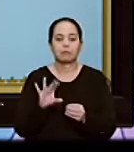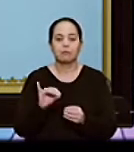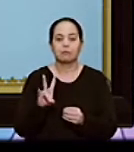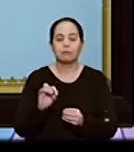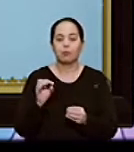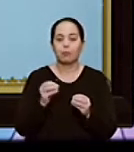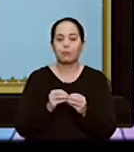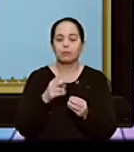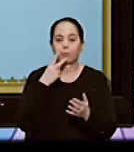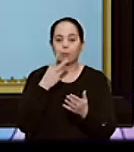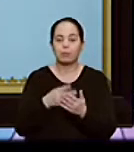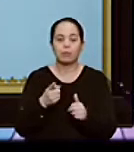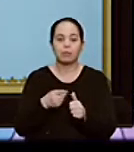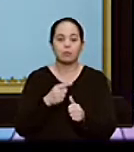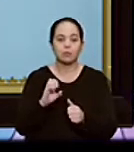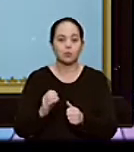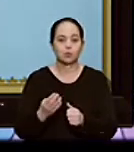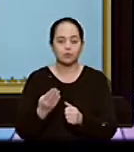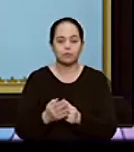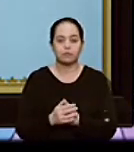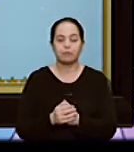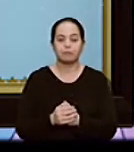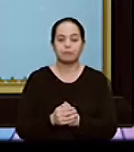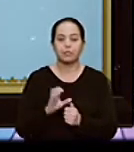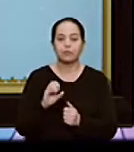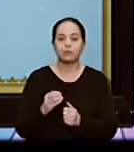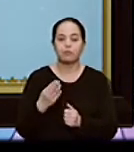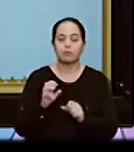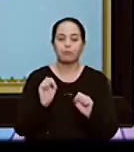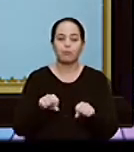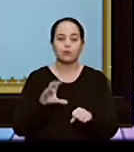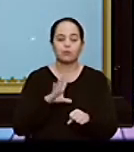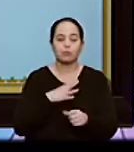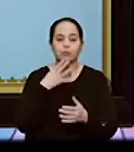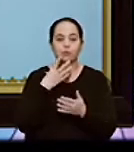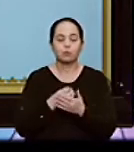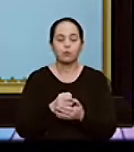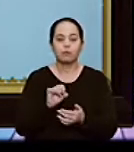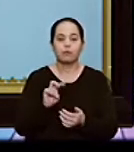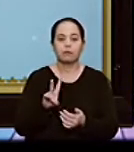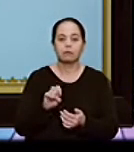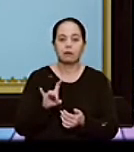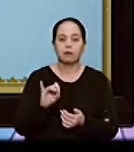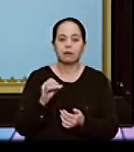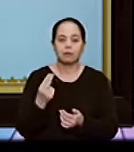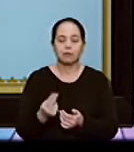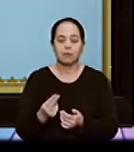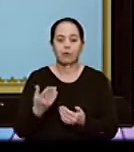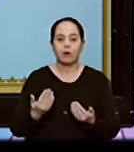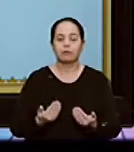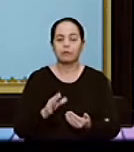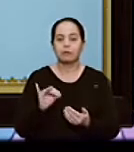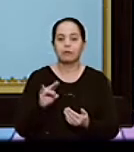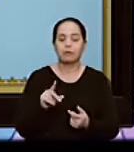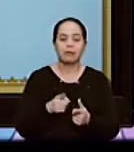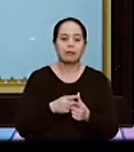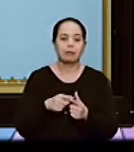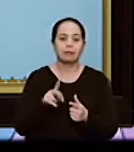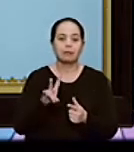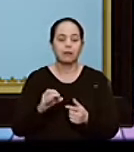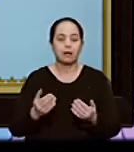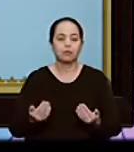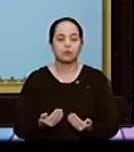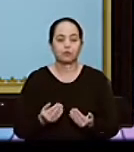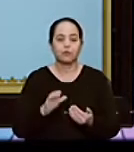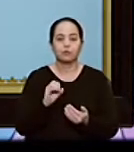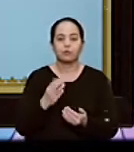и непостоянные признаки имени существительного. Существительное может быть собственным или нарицательным, одушевленным или